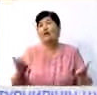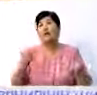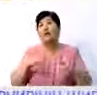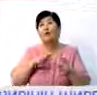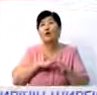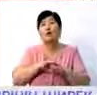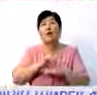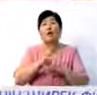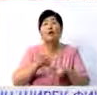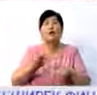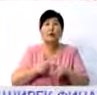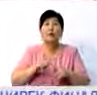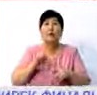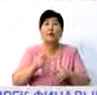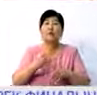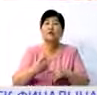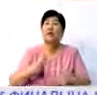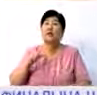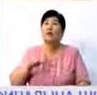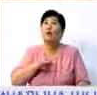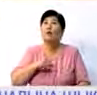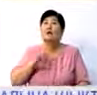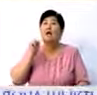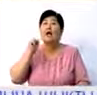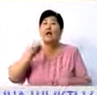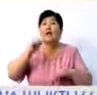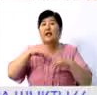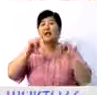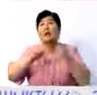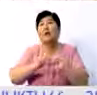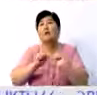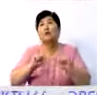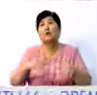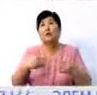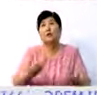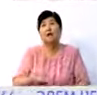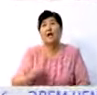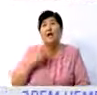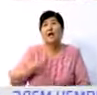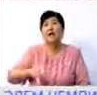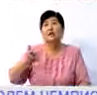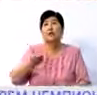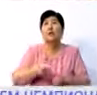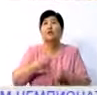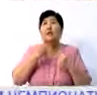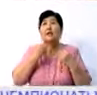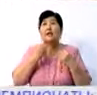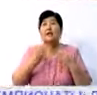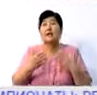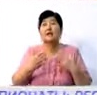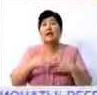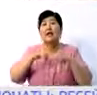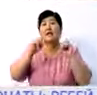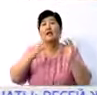түгел қамтылған. Сондықтан бұл сала мамандарының өзара тәжірибе алмасуына мүмкіндік берді. Семинардан өте жақсы тәжірибе